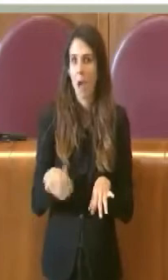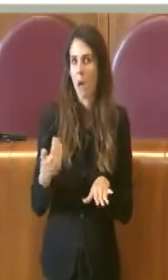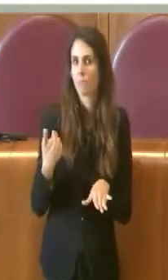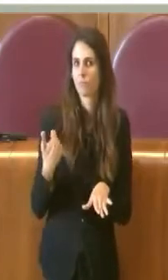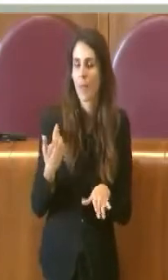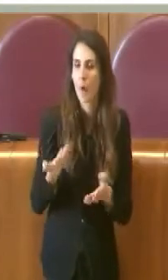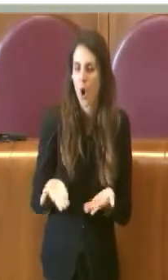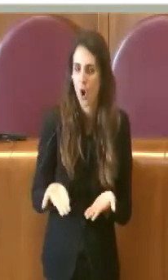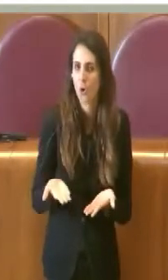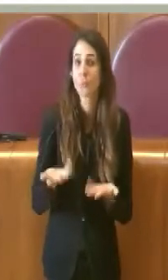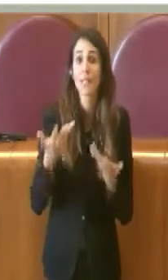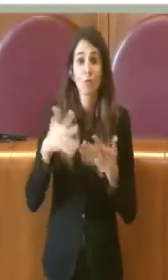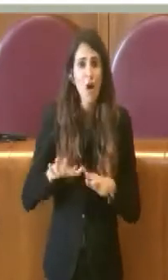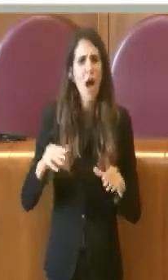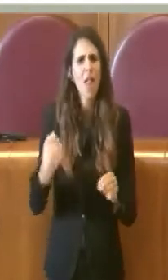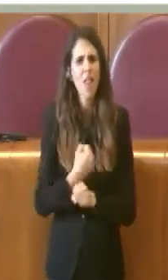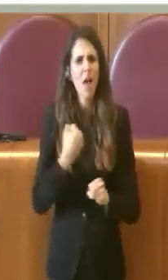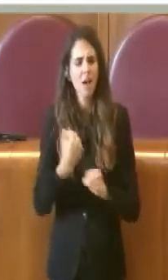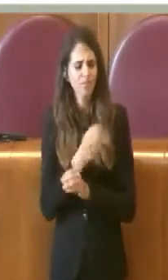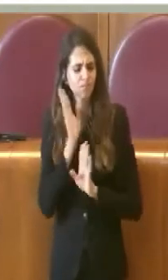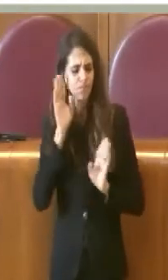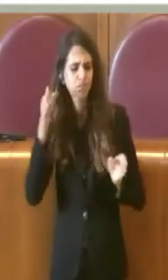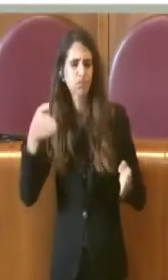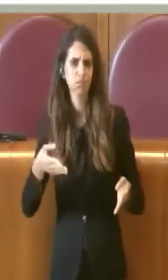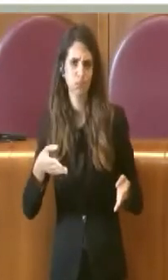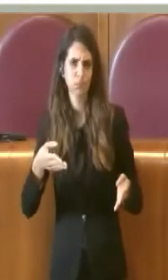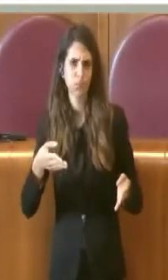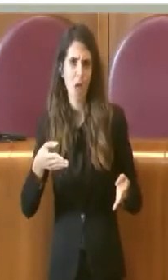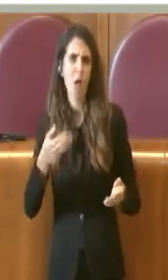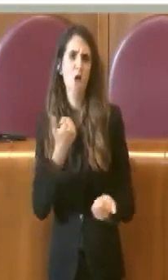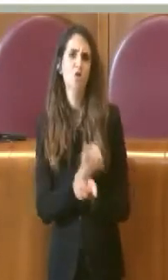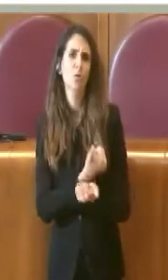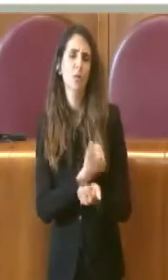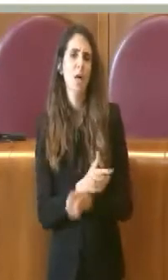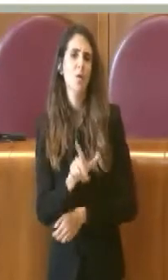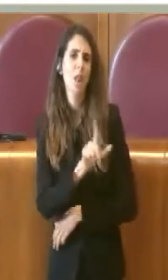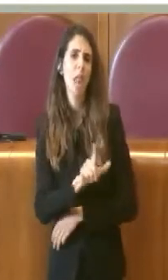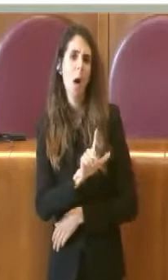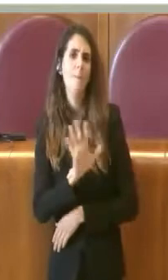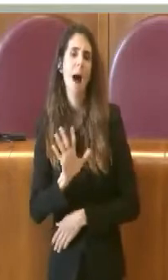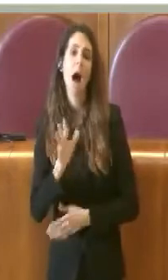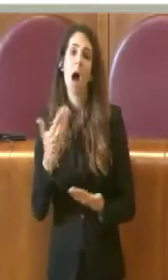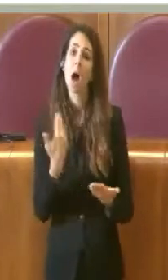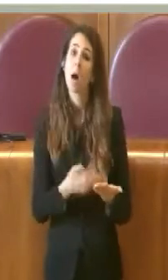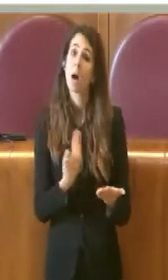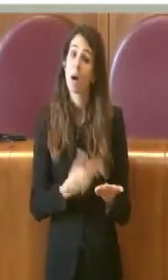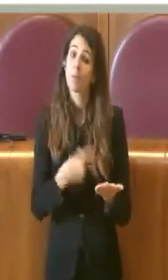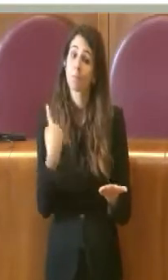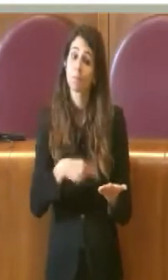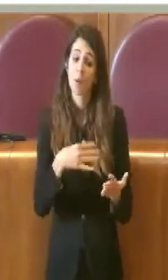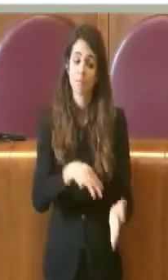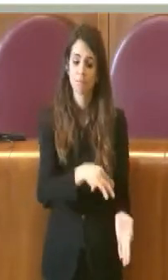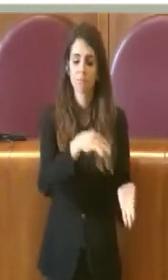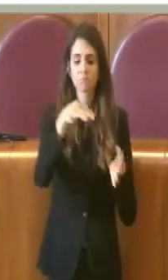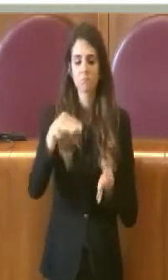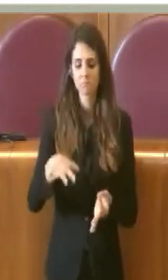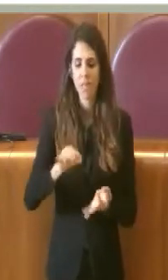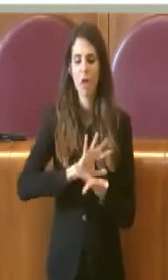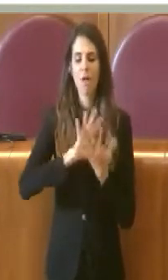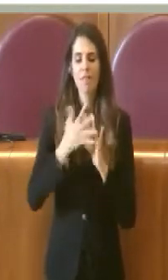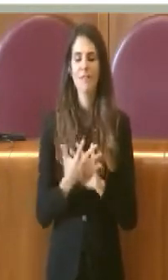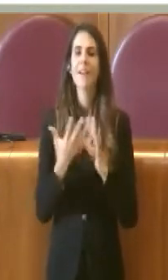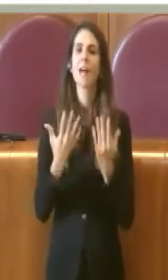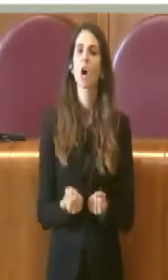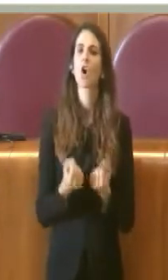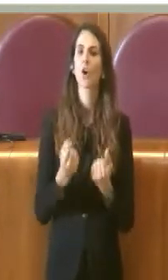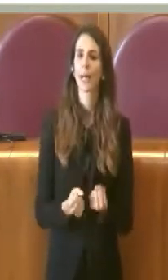poco e stava già lavorando sul cimitero Laurentino. Però ha preso quel documento e lo ha attuato. Per